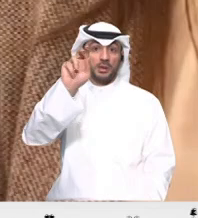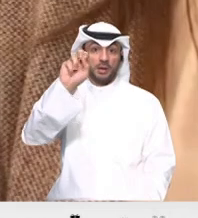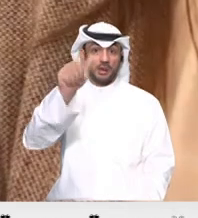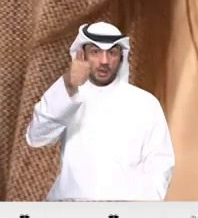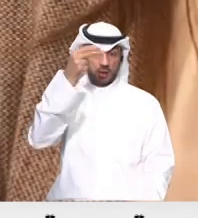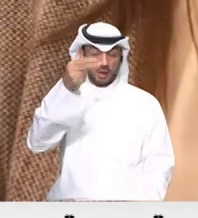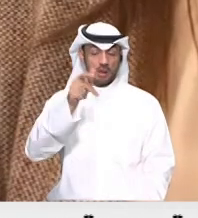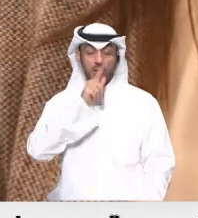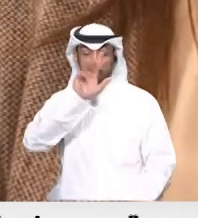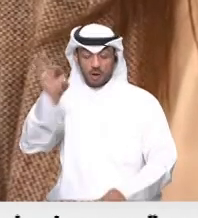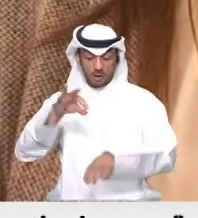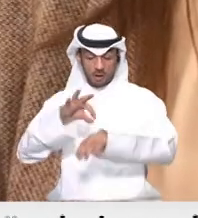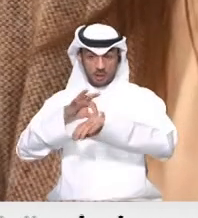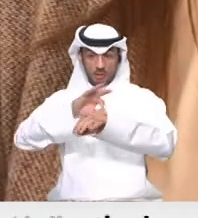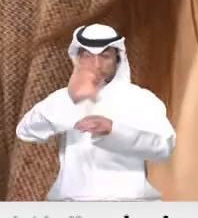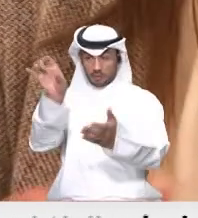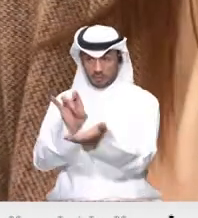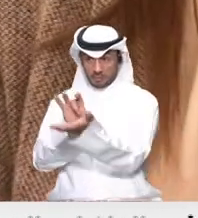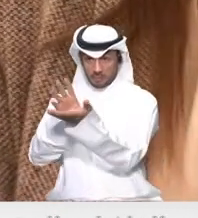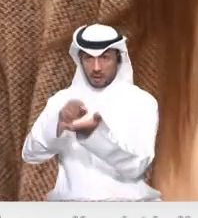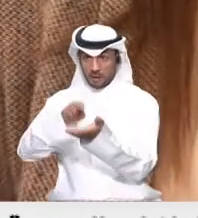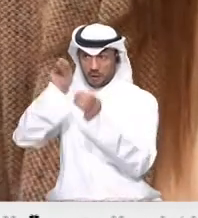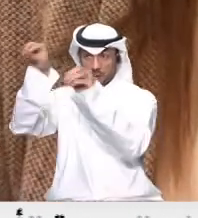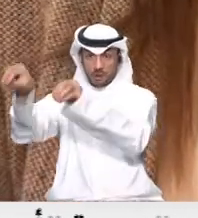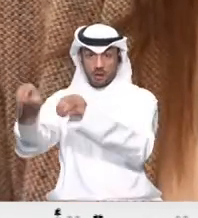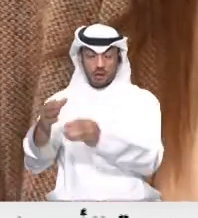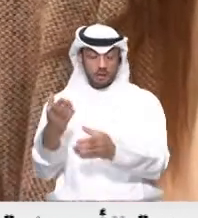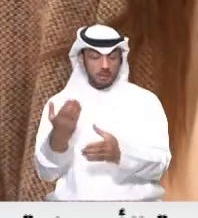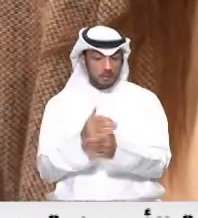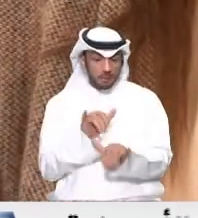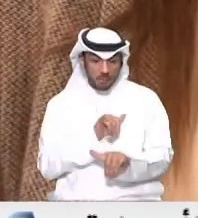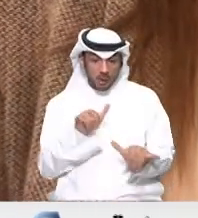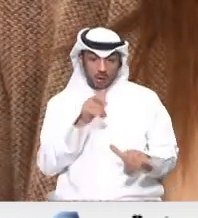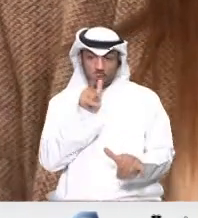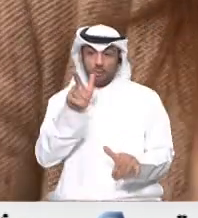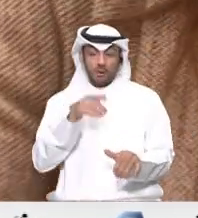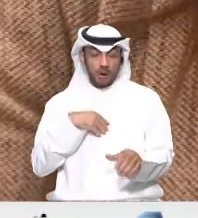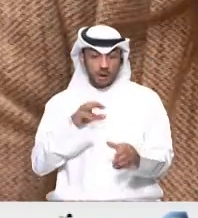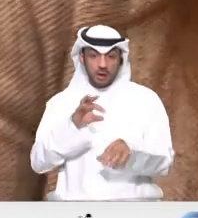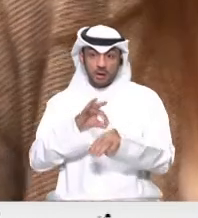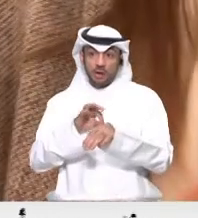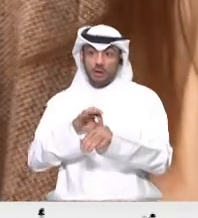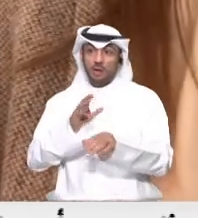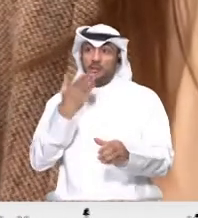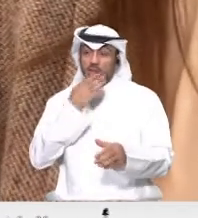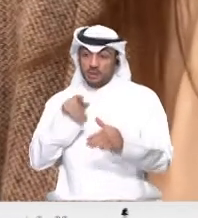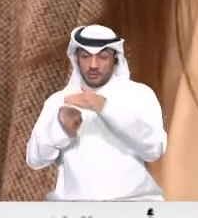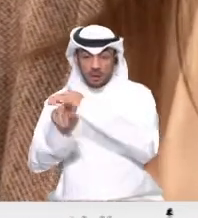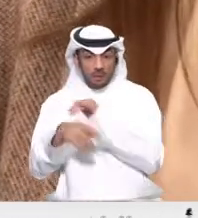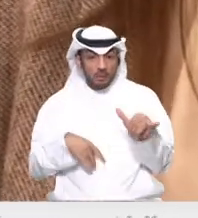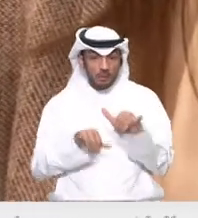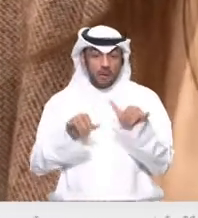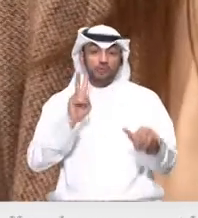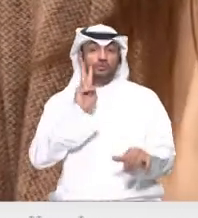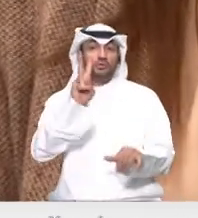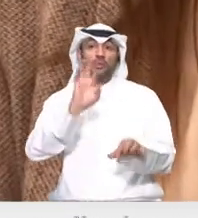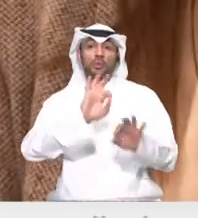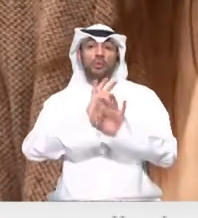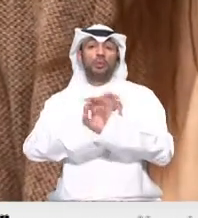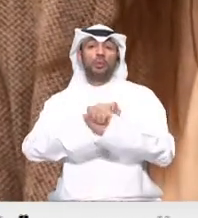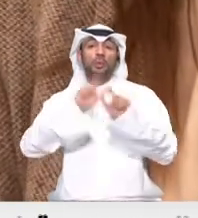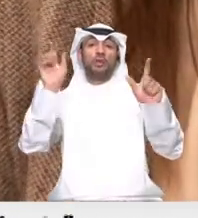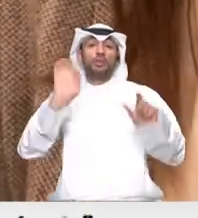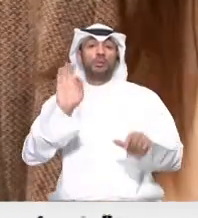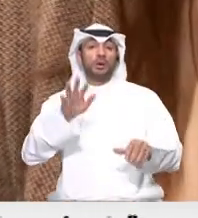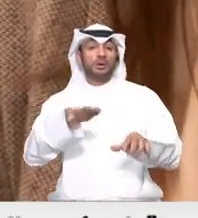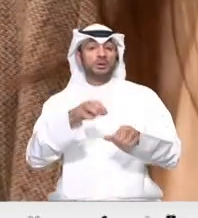فتح مدارس الجنوب، وأيضا لن يستطيع الناس اللجوء إلى هذه المدارس، لذلك شهدنا زحمة خانقة